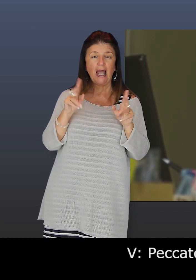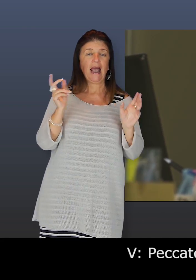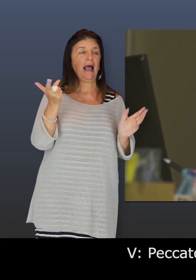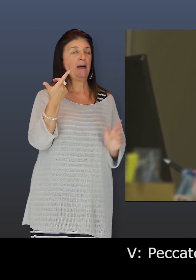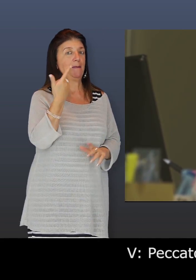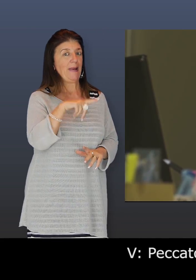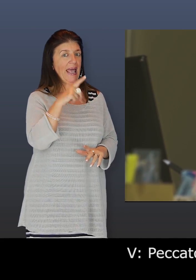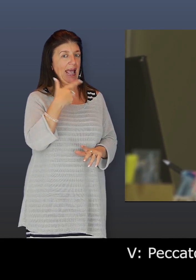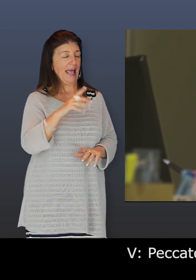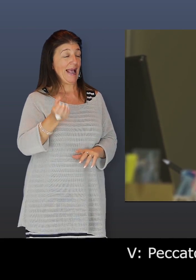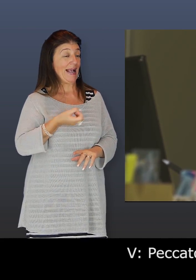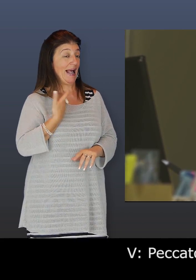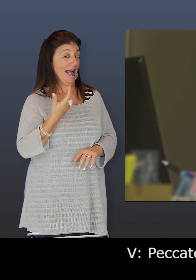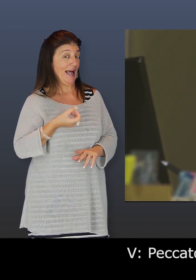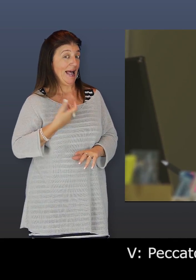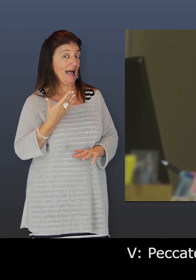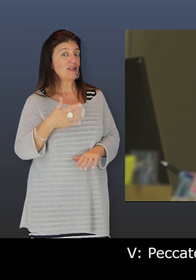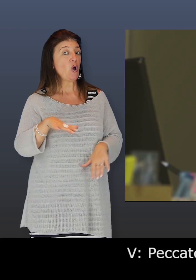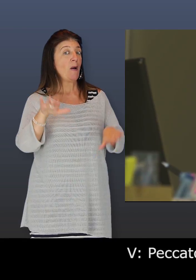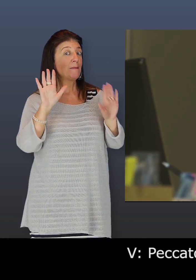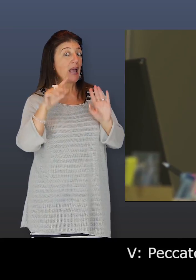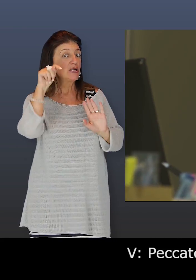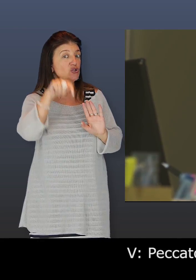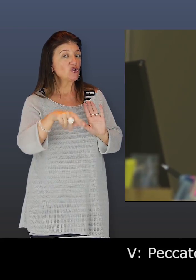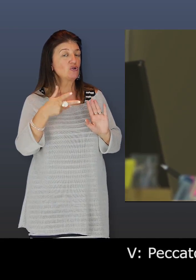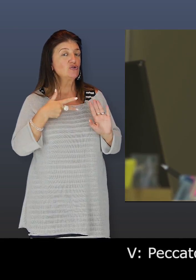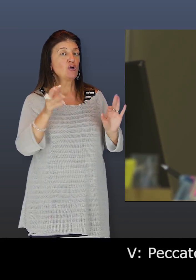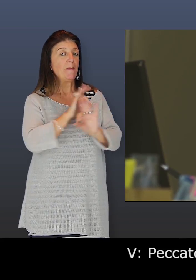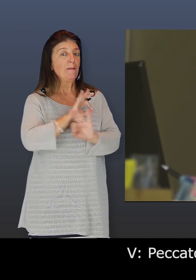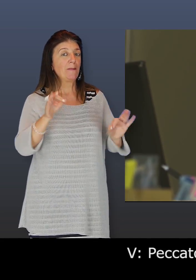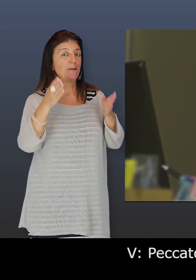Peccato. Però c'è un posticino carino qui sotto, se vuoi.